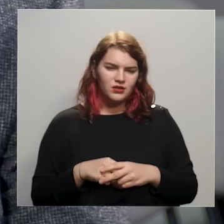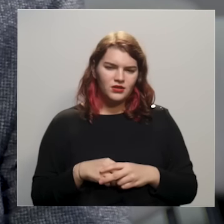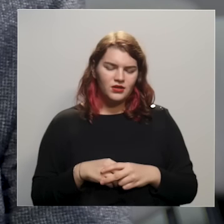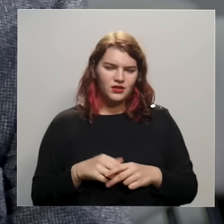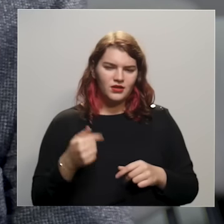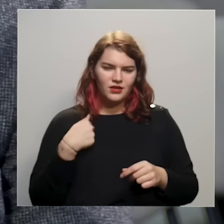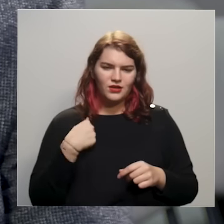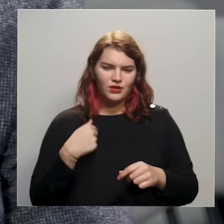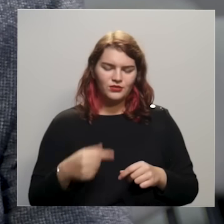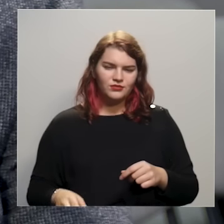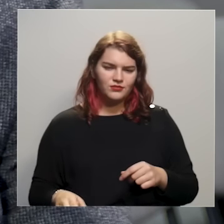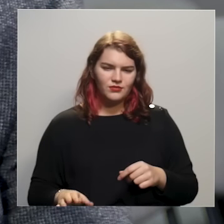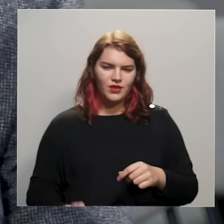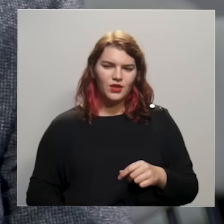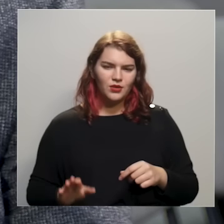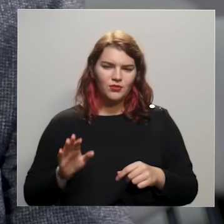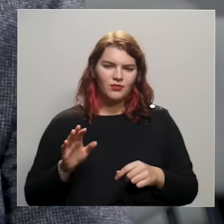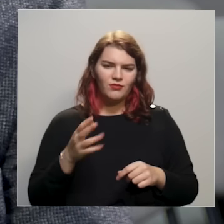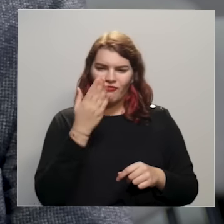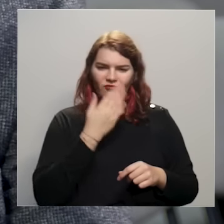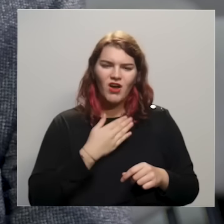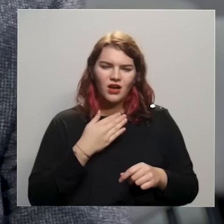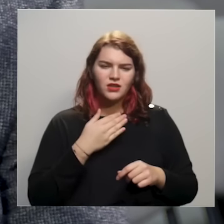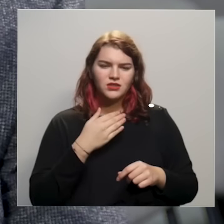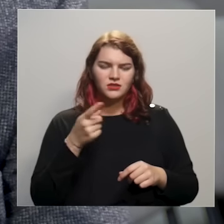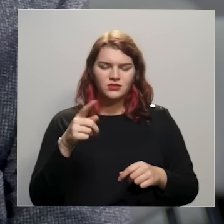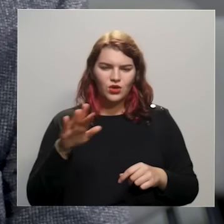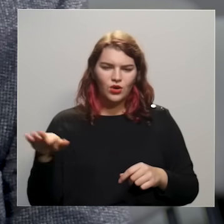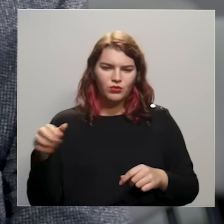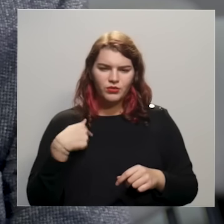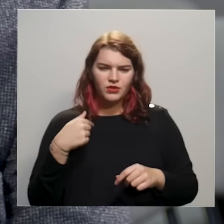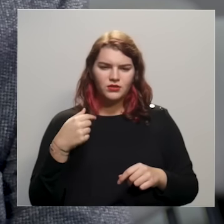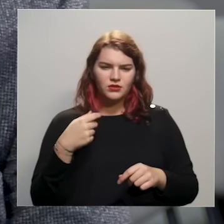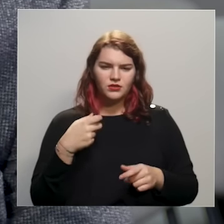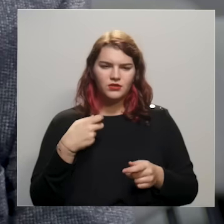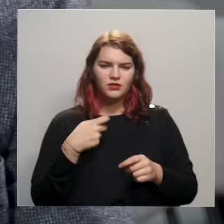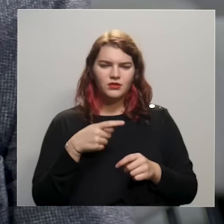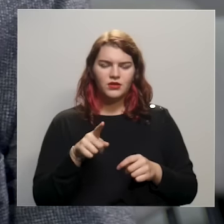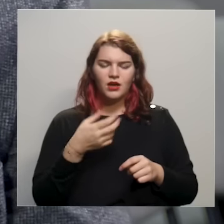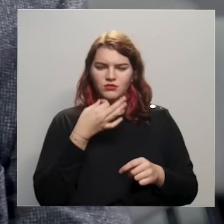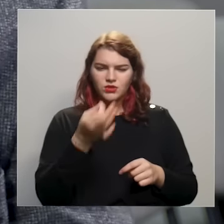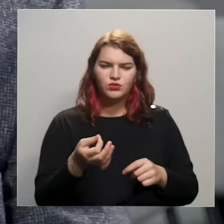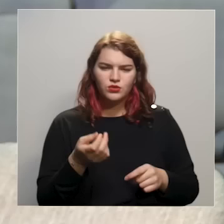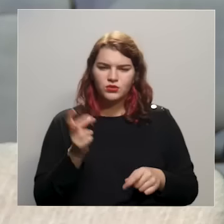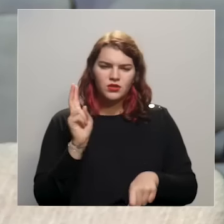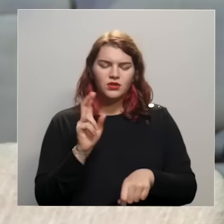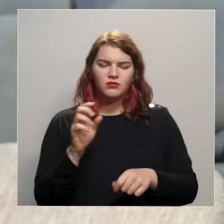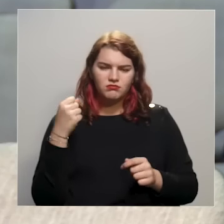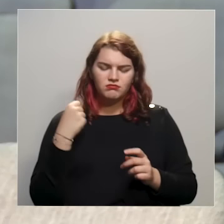fund față de copiii, să nu te mai prind căzut picioarele. Tu n-ai ce să cauți